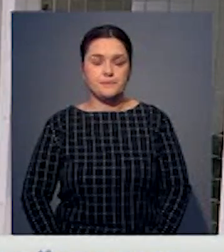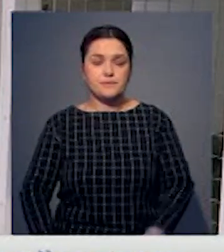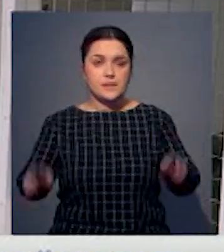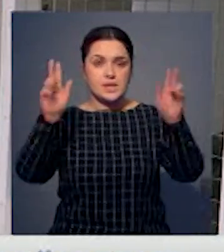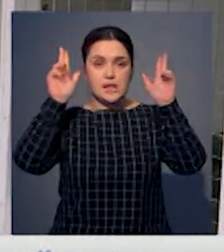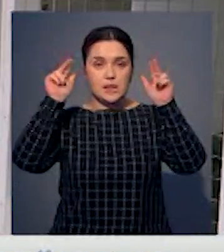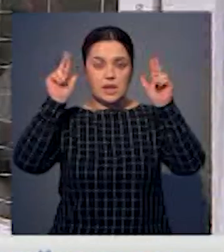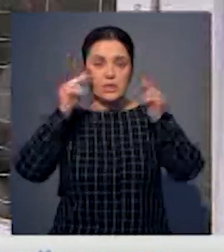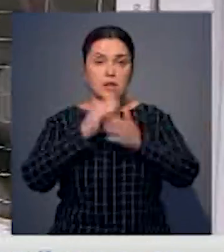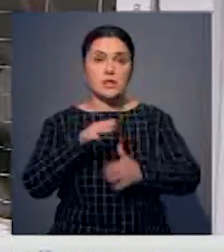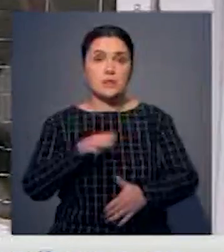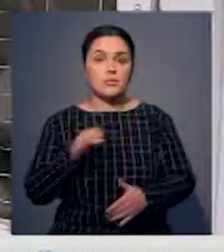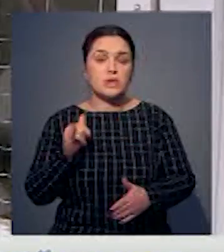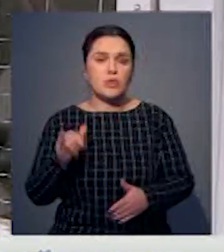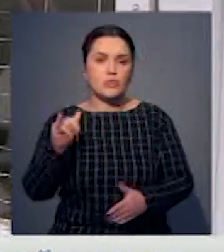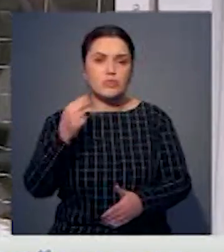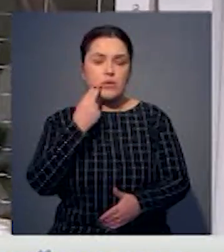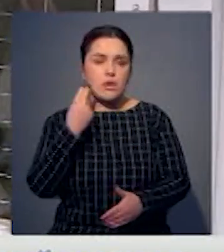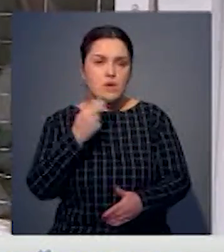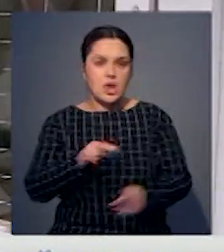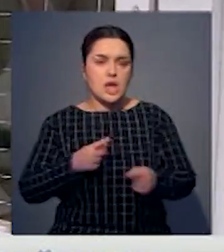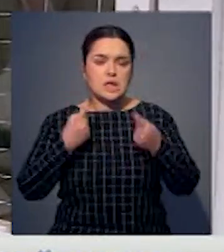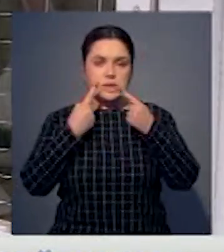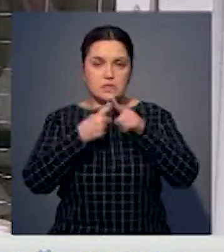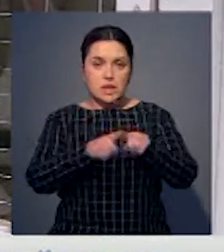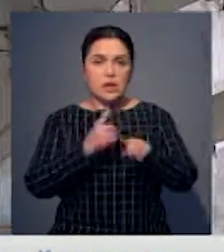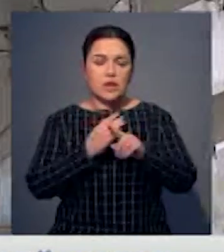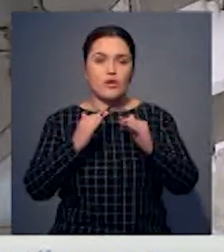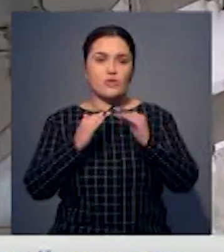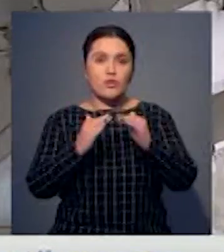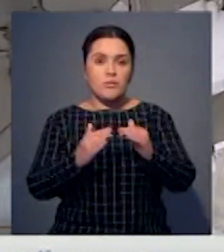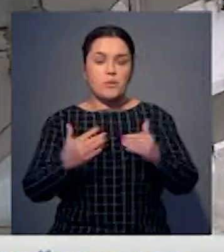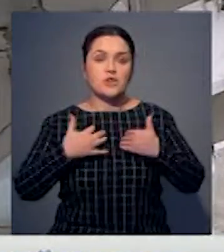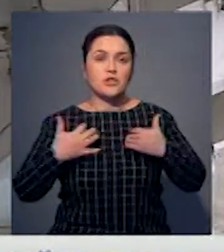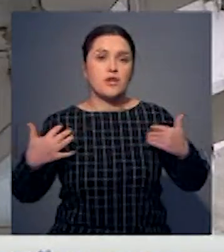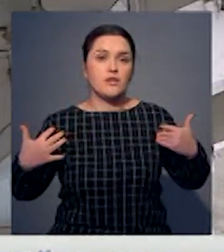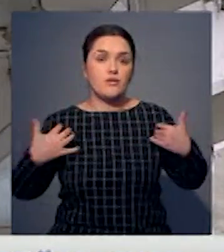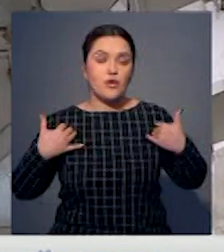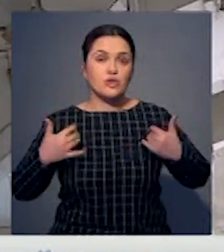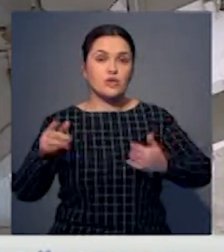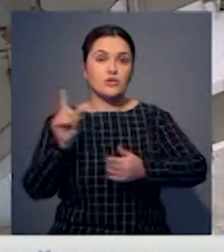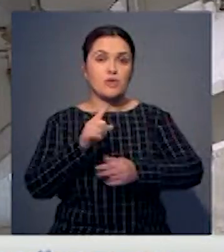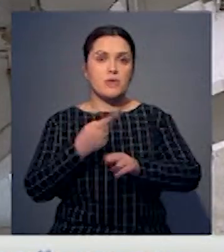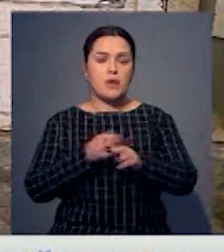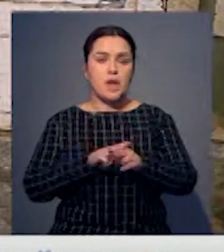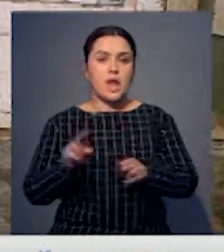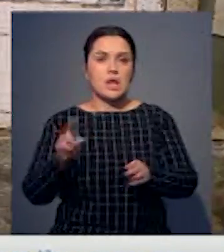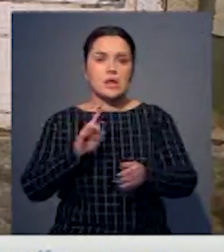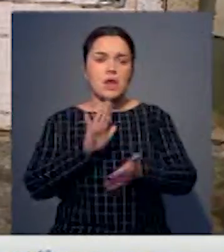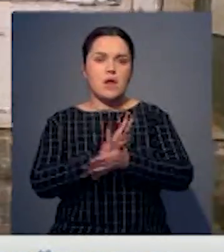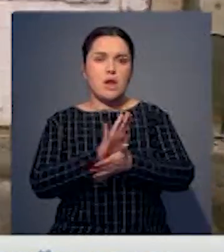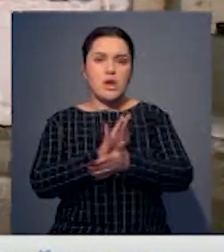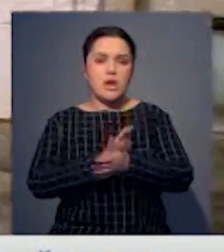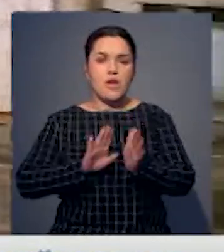Кролиководческая ферма Темиртау оборудована по последнему слову техники. Домики для животных смонтированы таким образом, что отходы уходят вниз, не